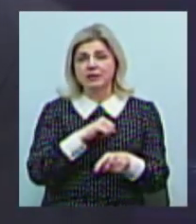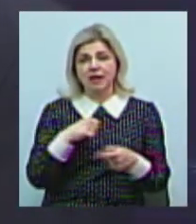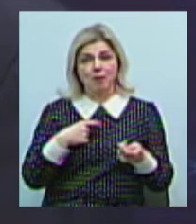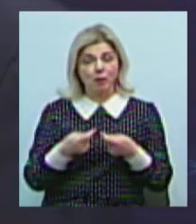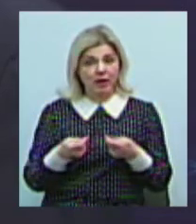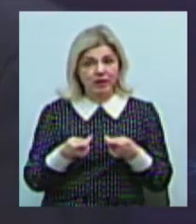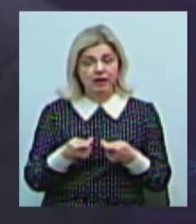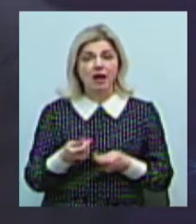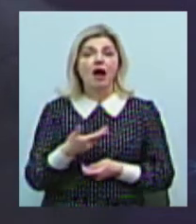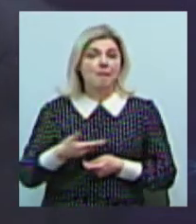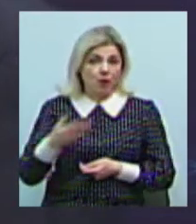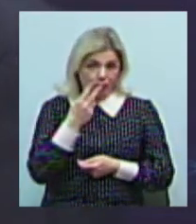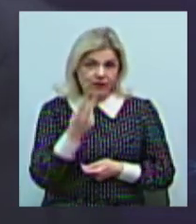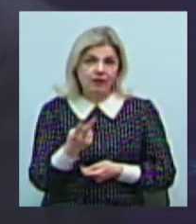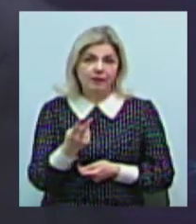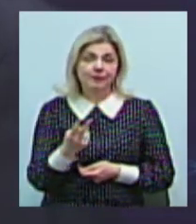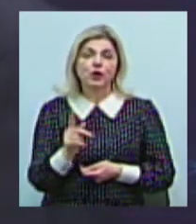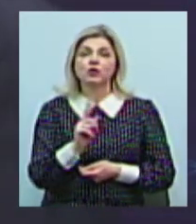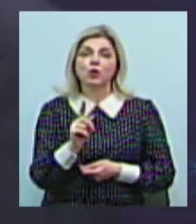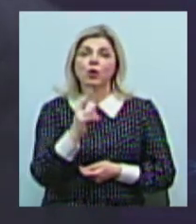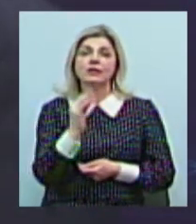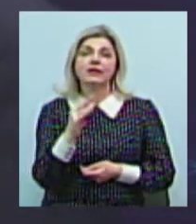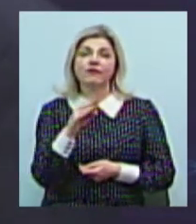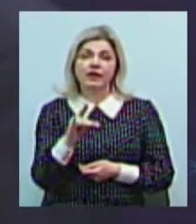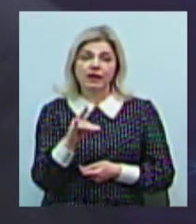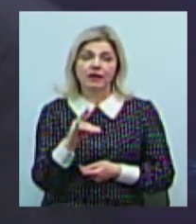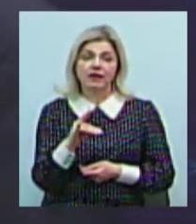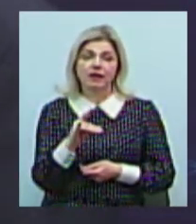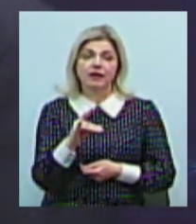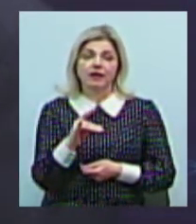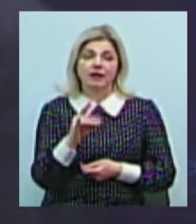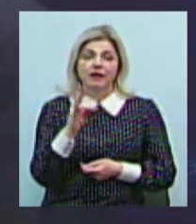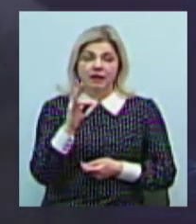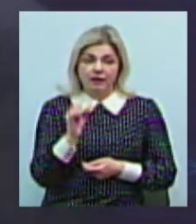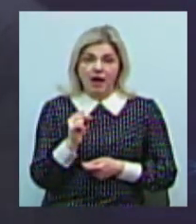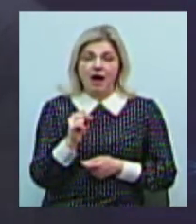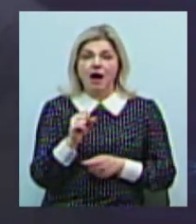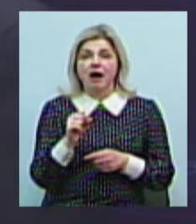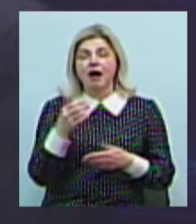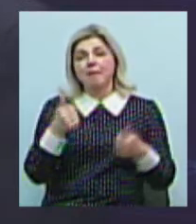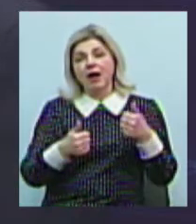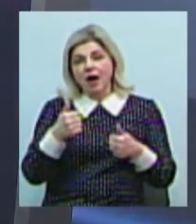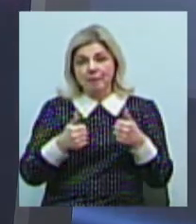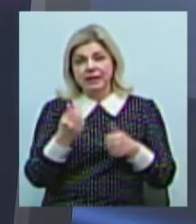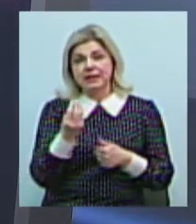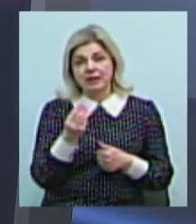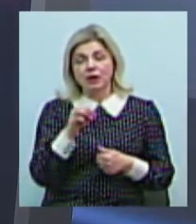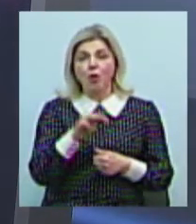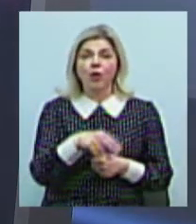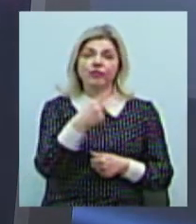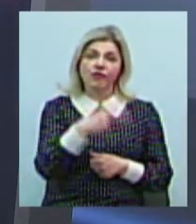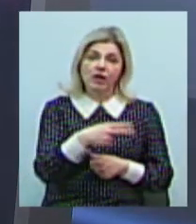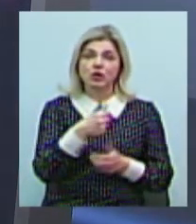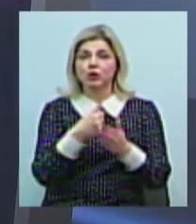мы увидим, что цифры по условным параметрам цены от 20